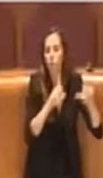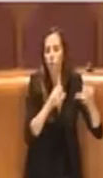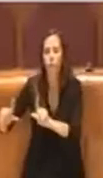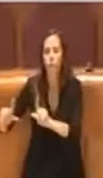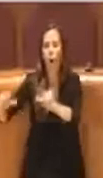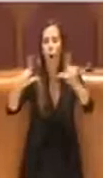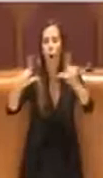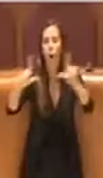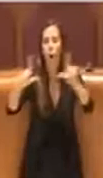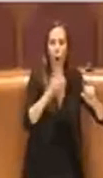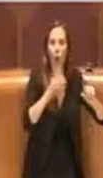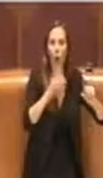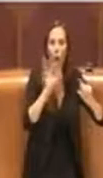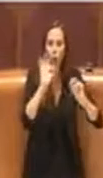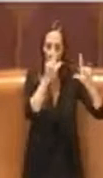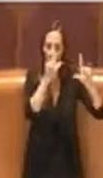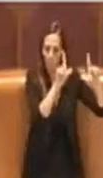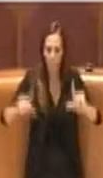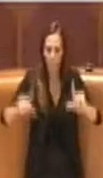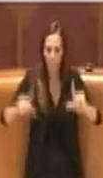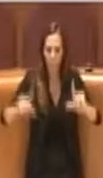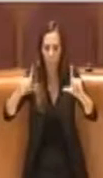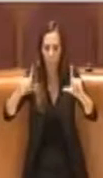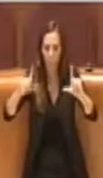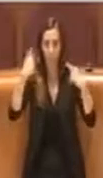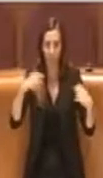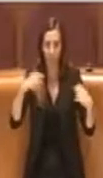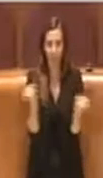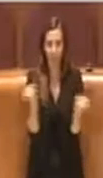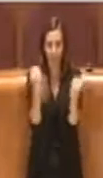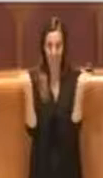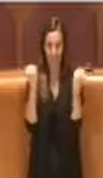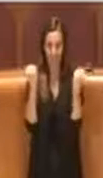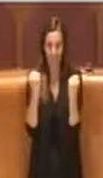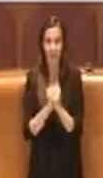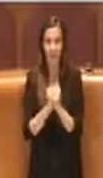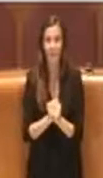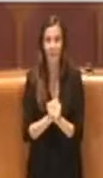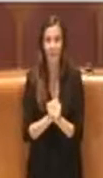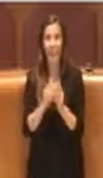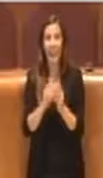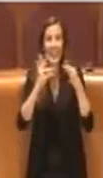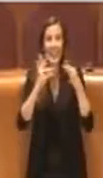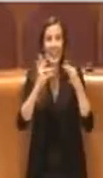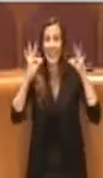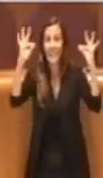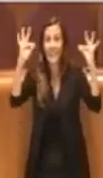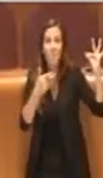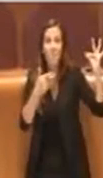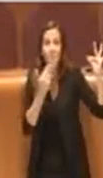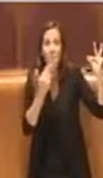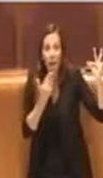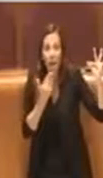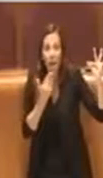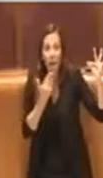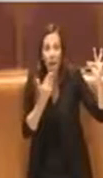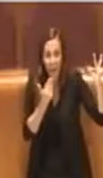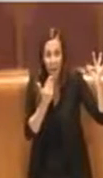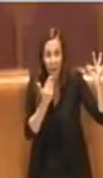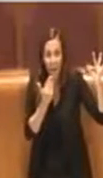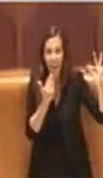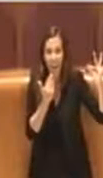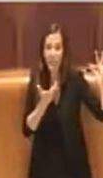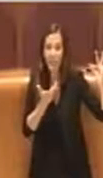allora su questo tipo di attività. Naturalmente attorno a questa assenza di definizione ruota tutta una